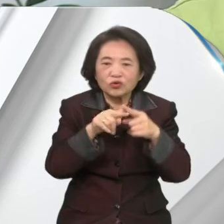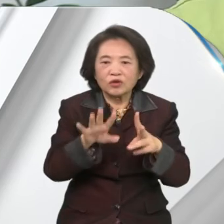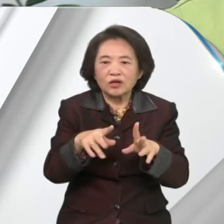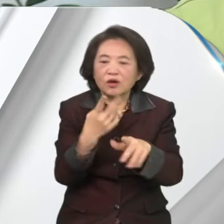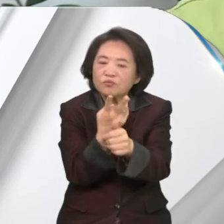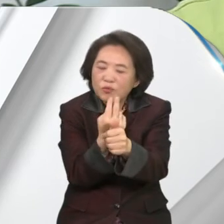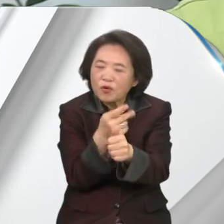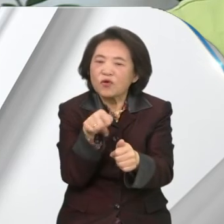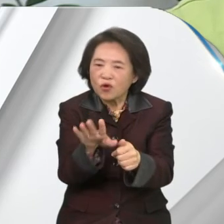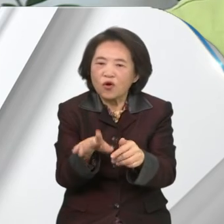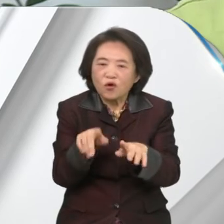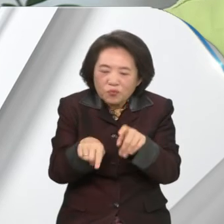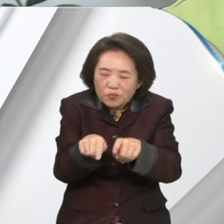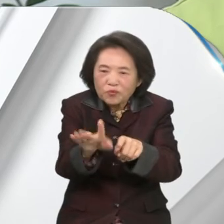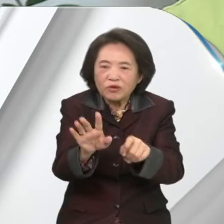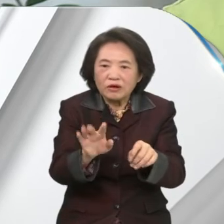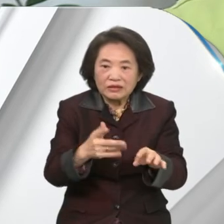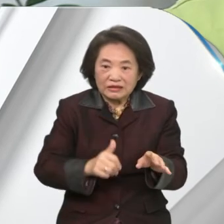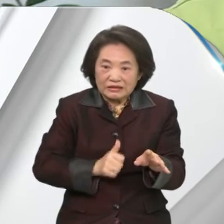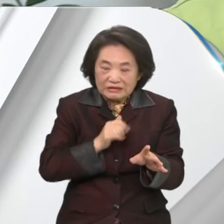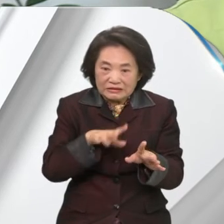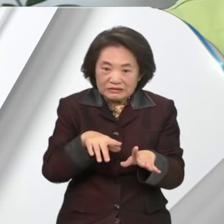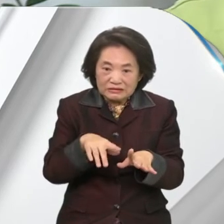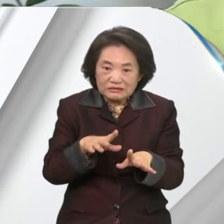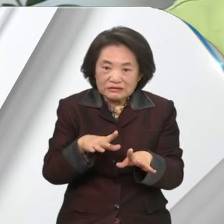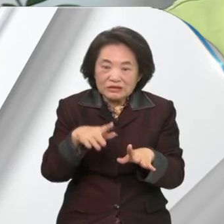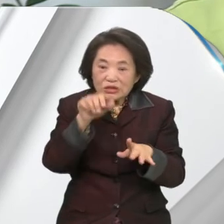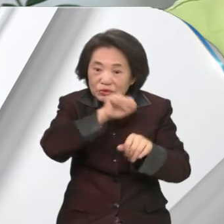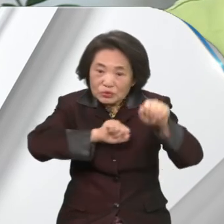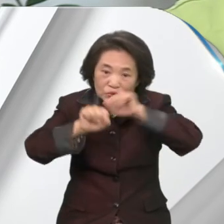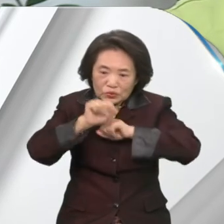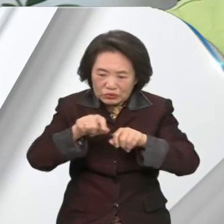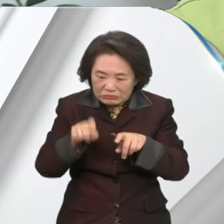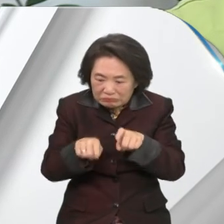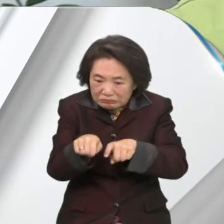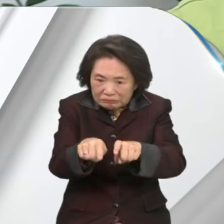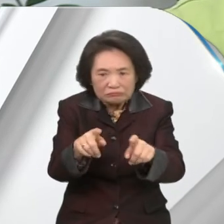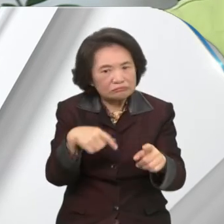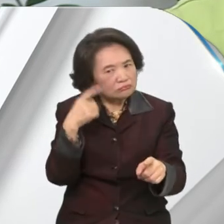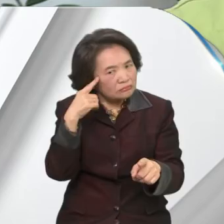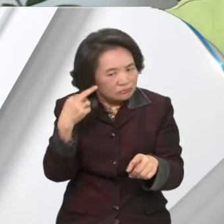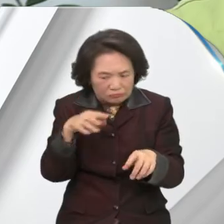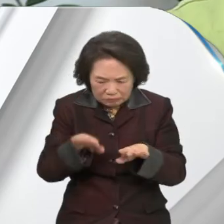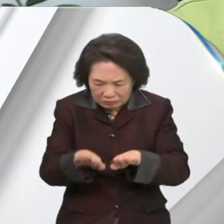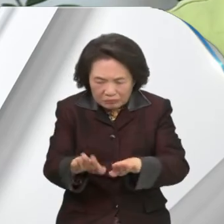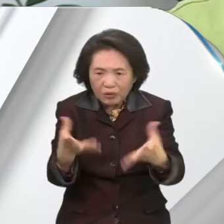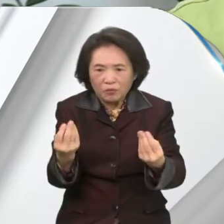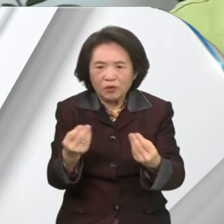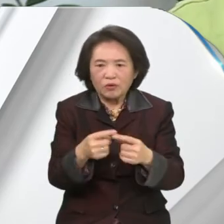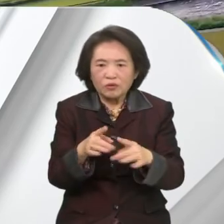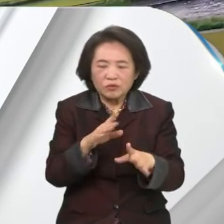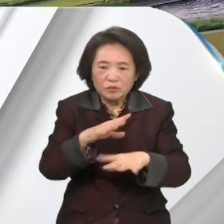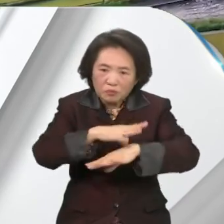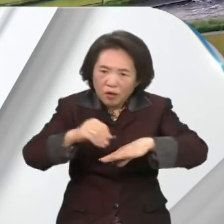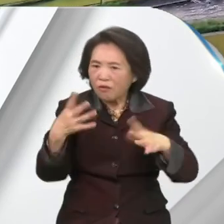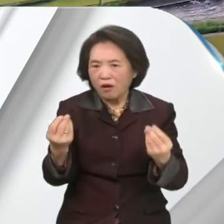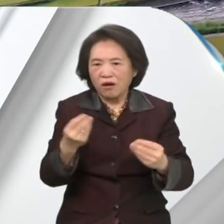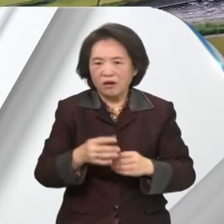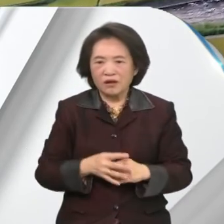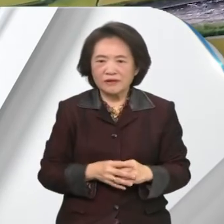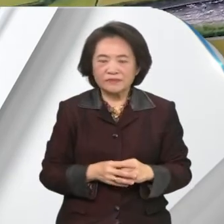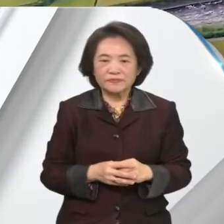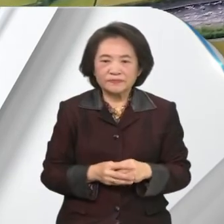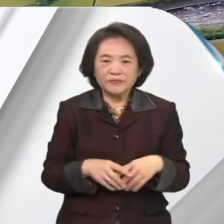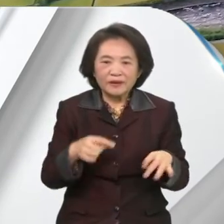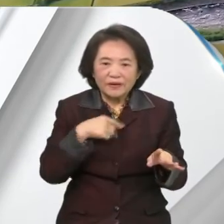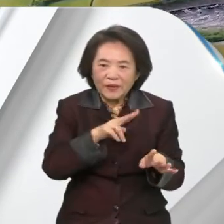甚至有一些野兔啦哈。那这些都没有找到一些熊的足迹或者是它的熊毛。